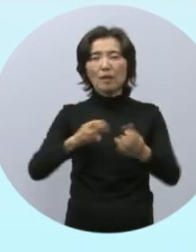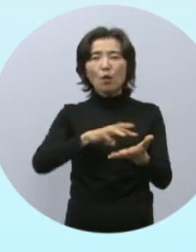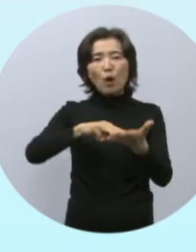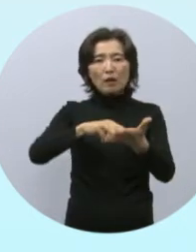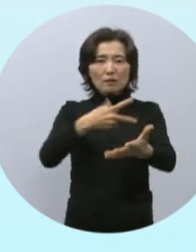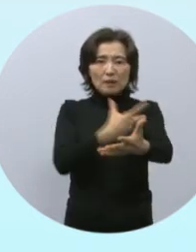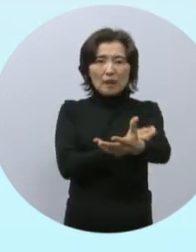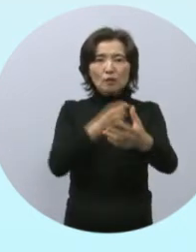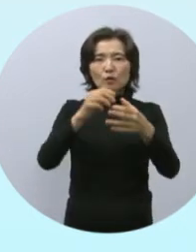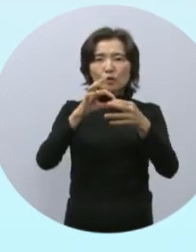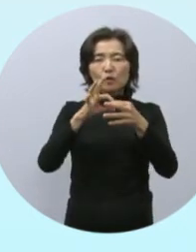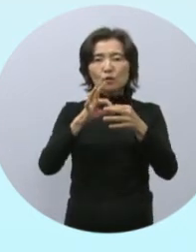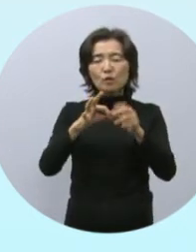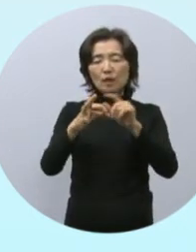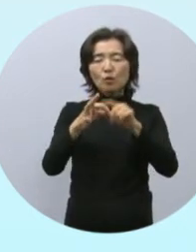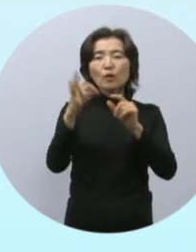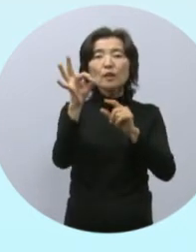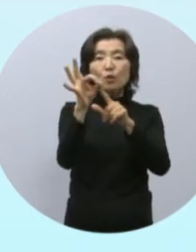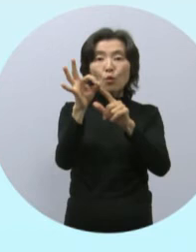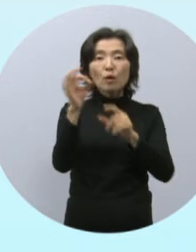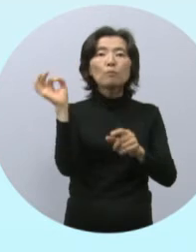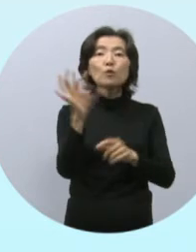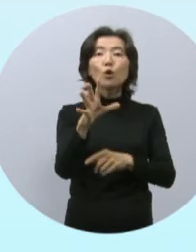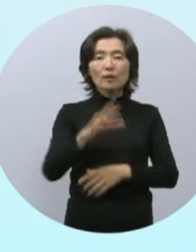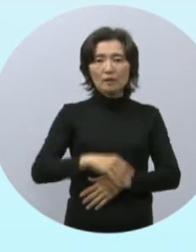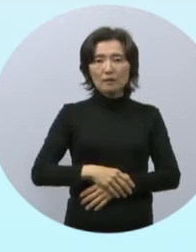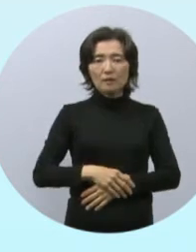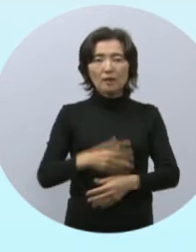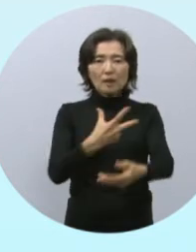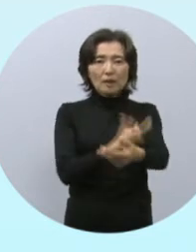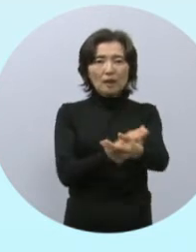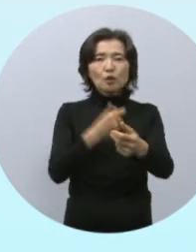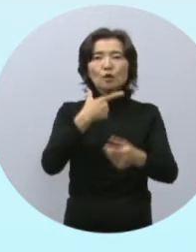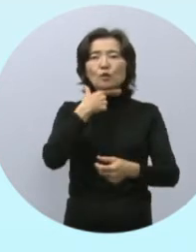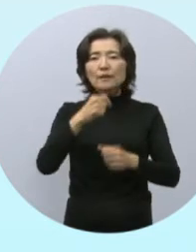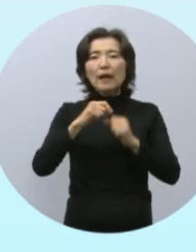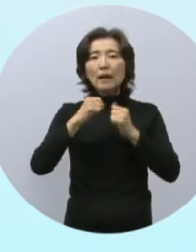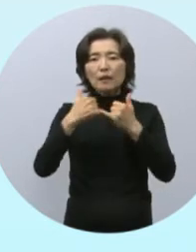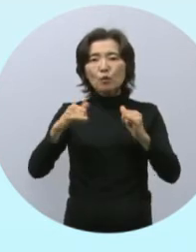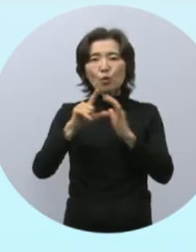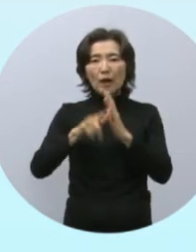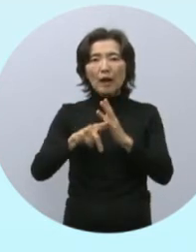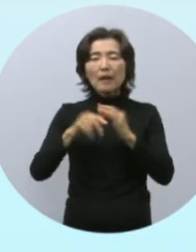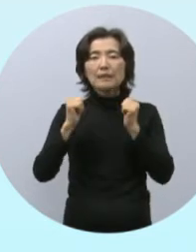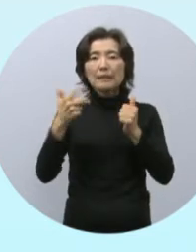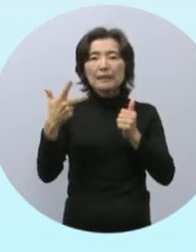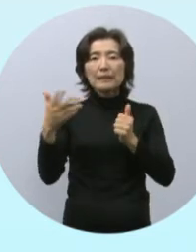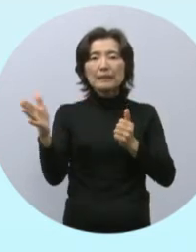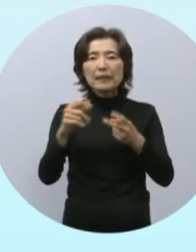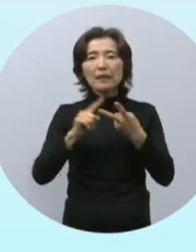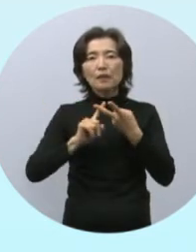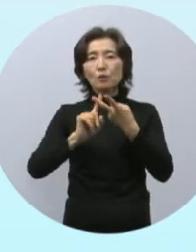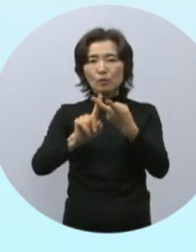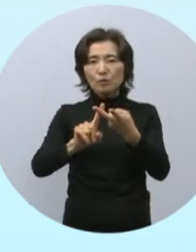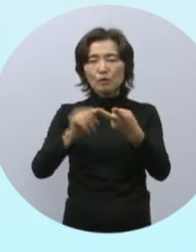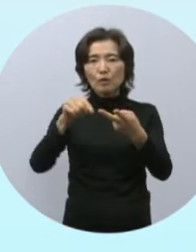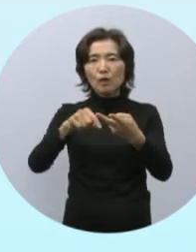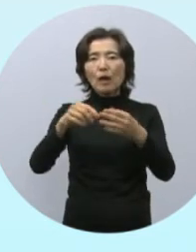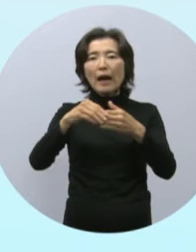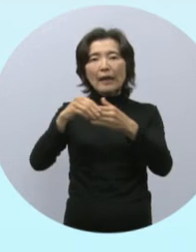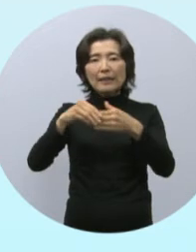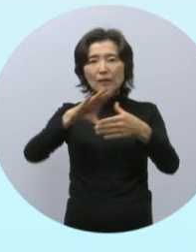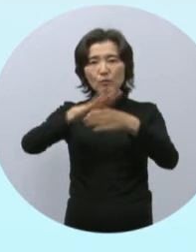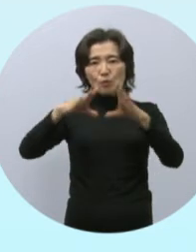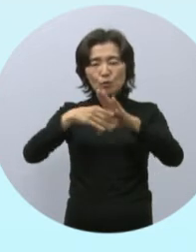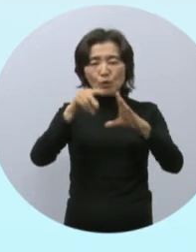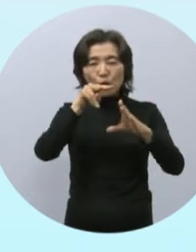クチン接種にかかる費用は無料です。接種を希望する方は茅ヶ崎市から届く案内をもとに手続きを